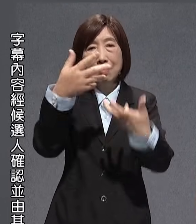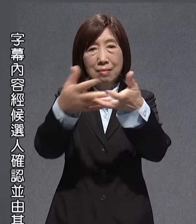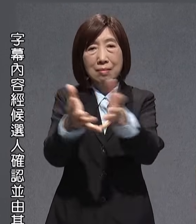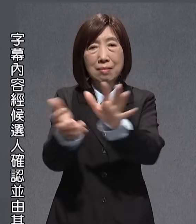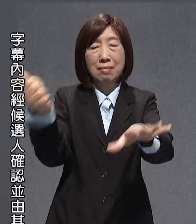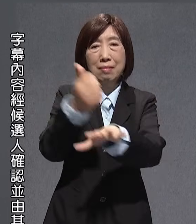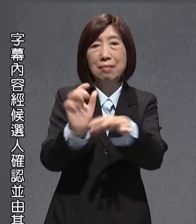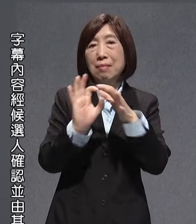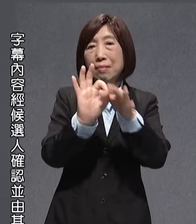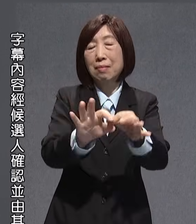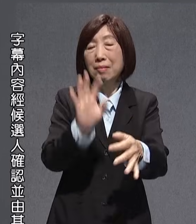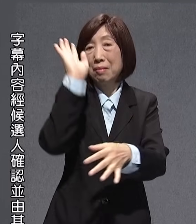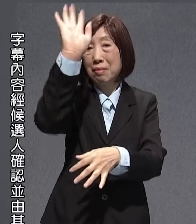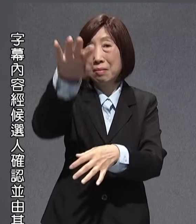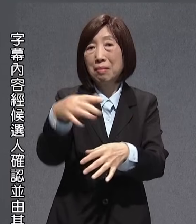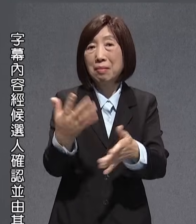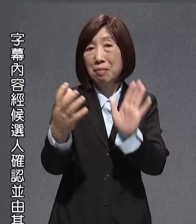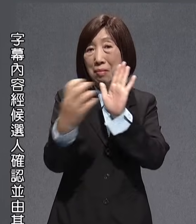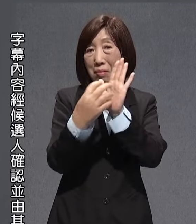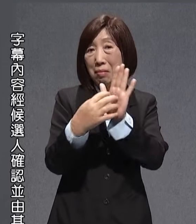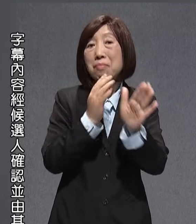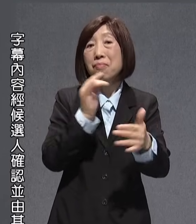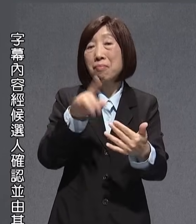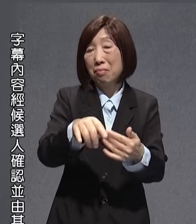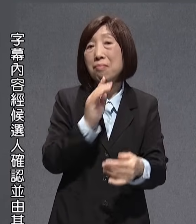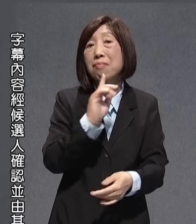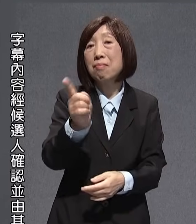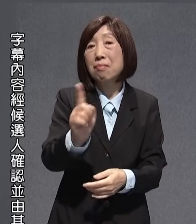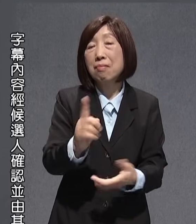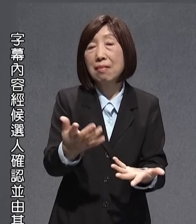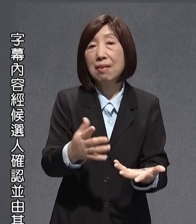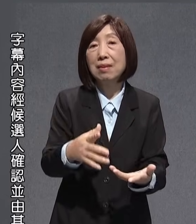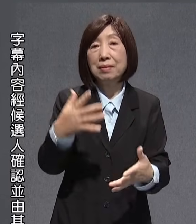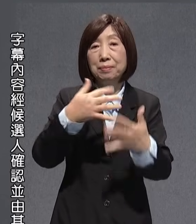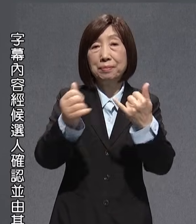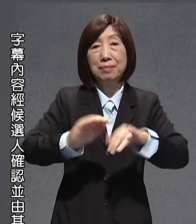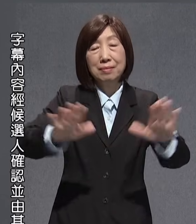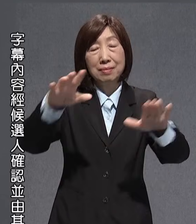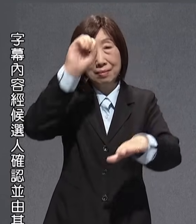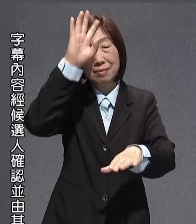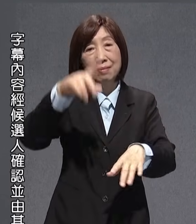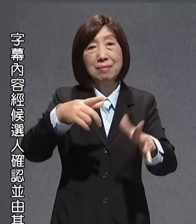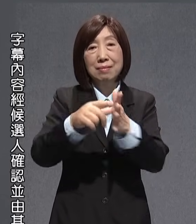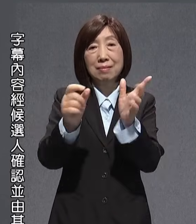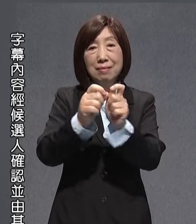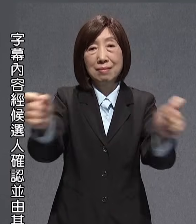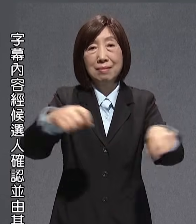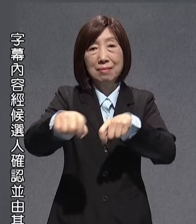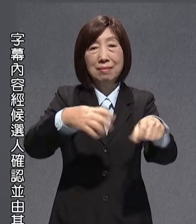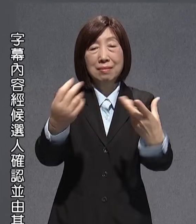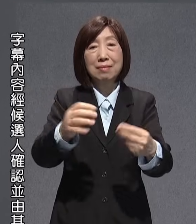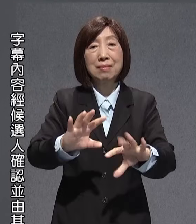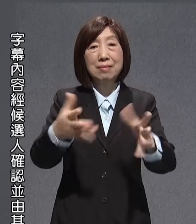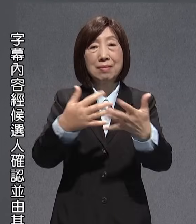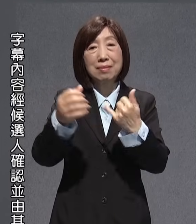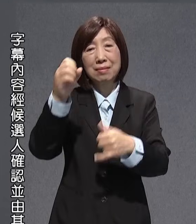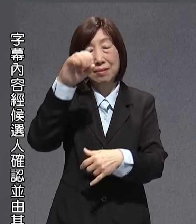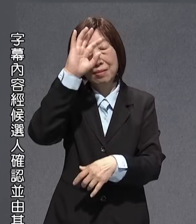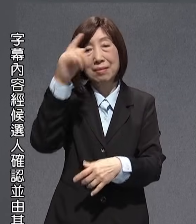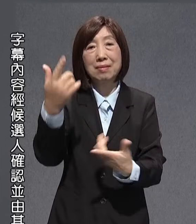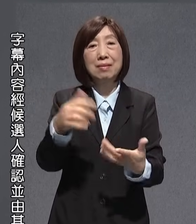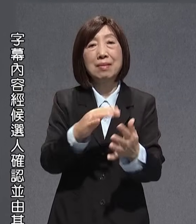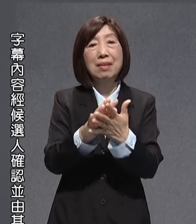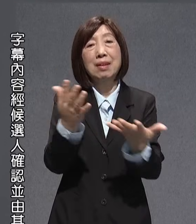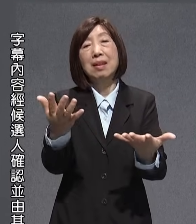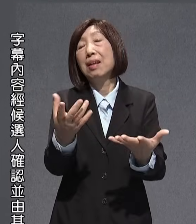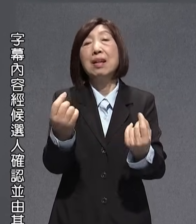年关键字会变成什么。民进党没有长期规划，国民党也没有远见，常常就跟着一起起